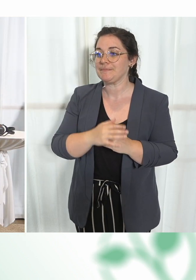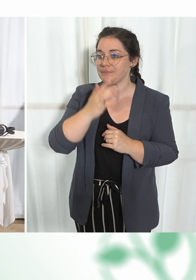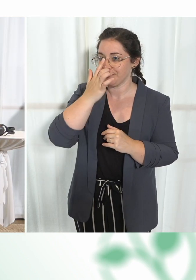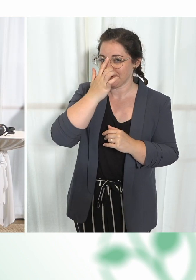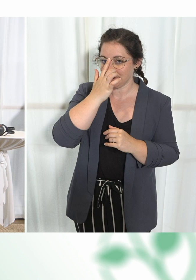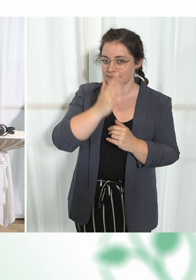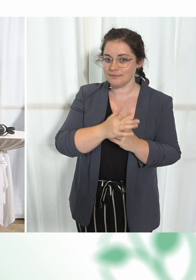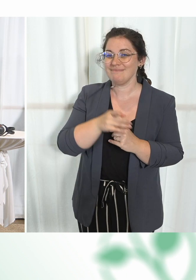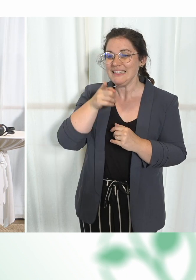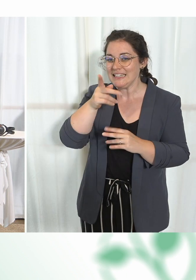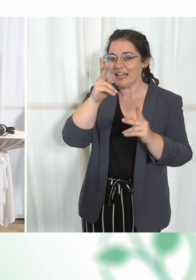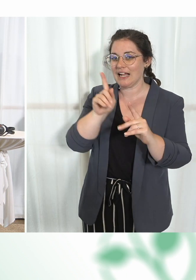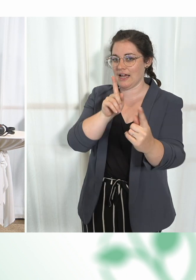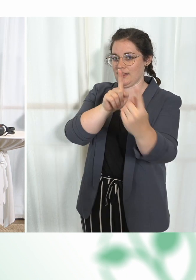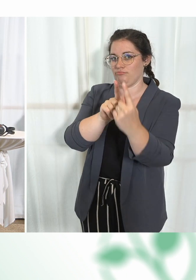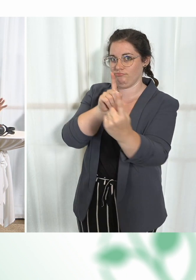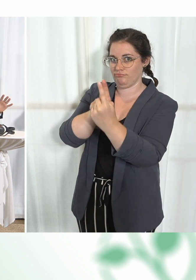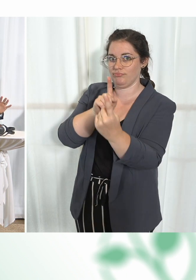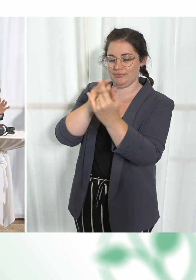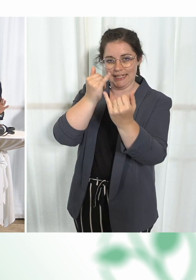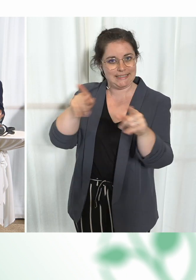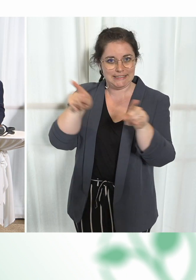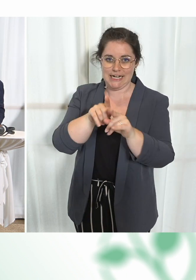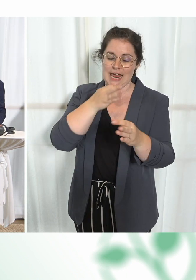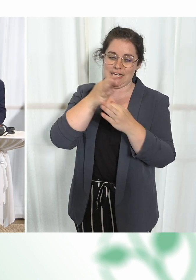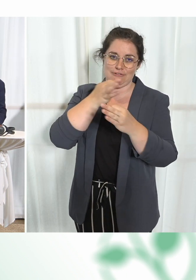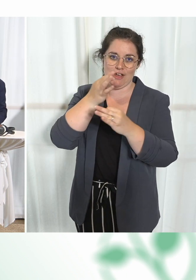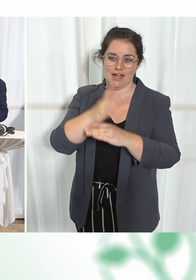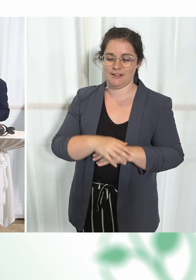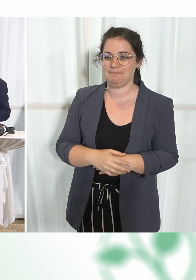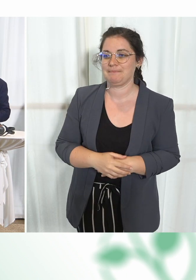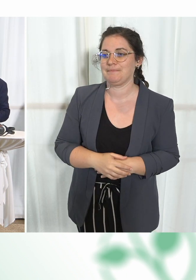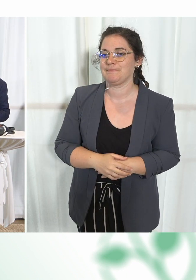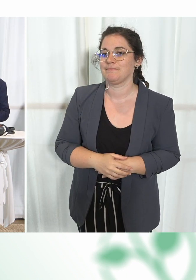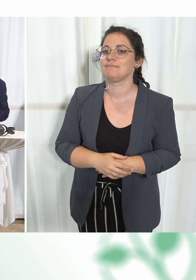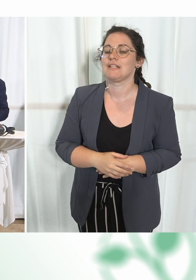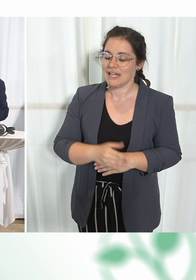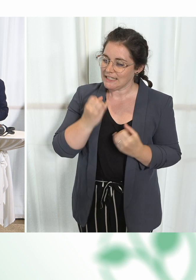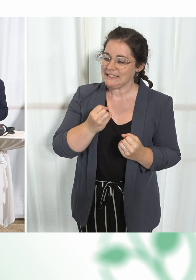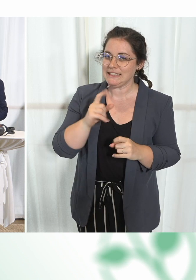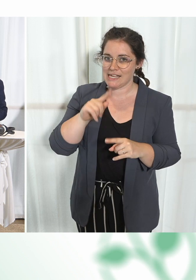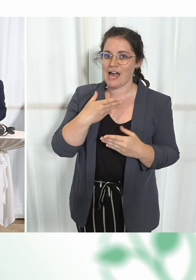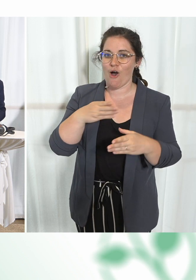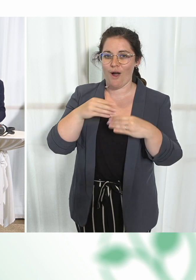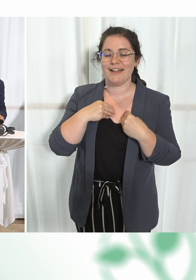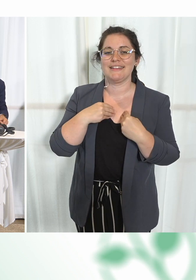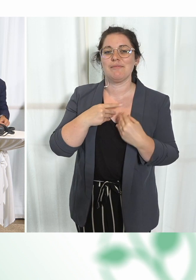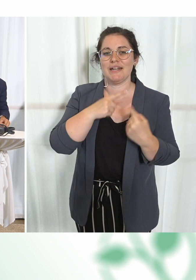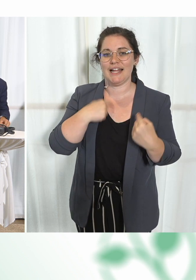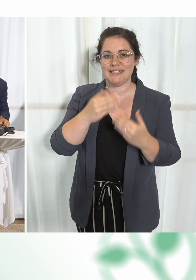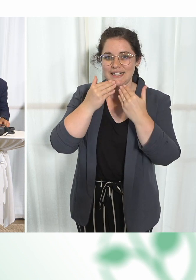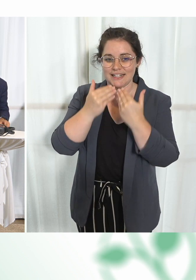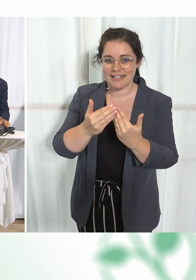Ja, auf die können Sie zugehen und jetzt schon Fragen klären, falls es welche gibt. Das wird auf jeden Fall in Anspruch genommen. Herzlichen Dank,